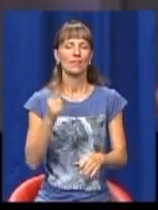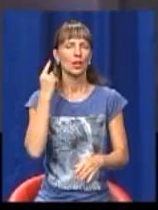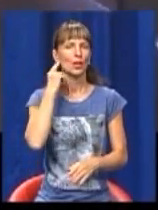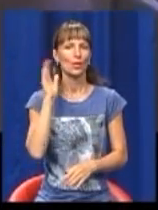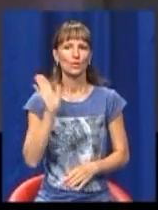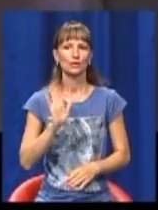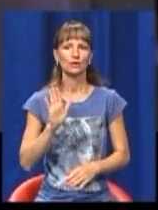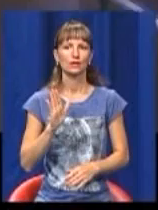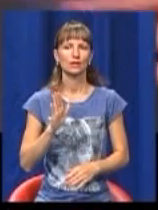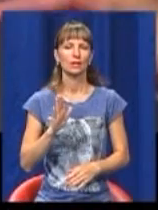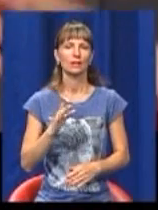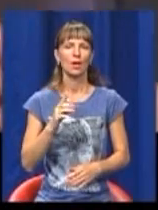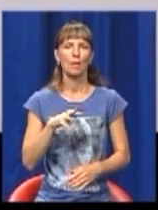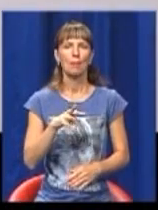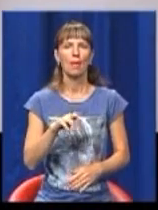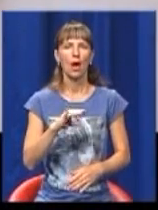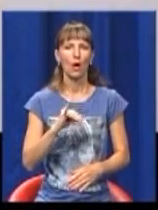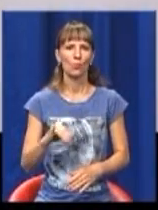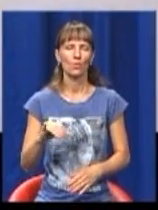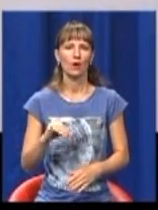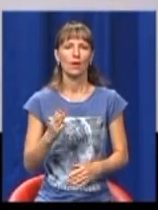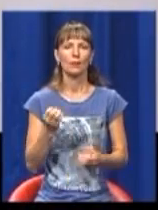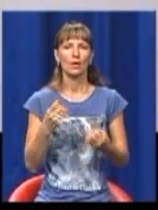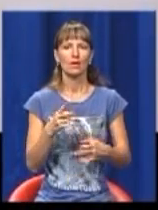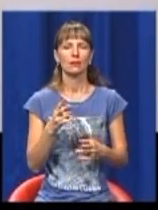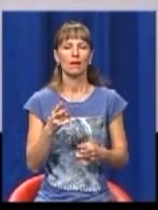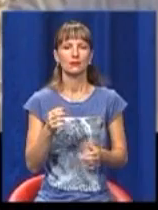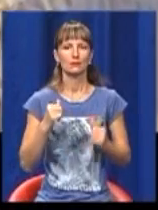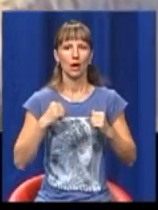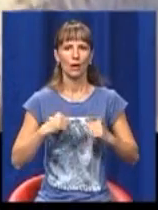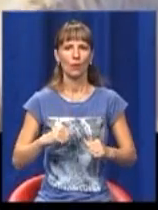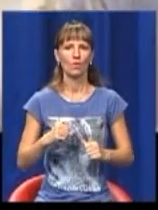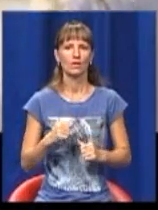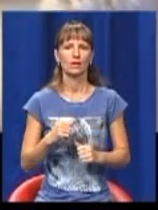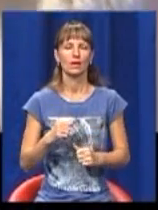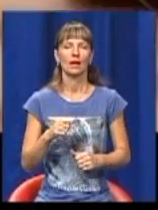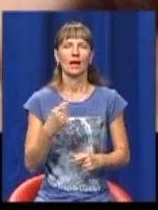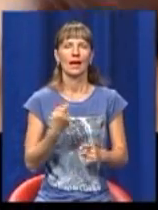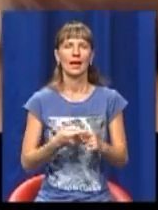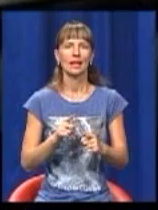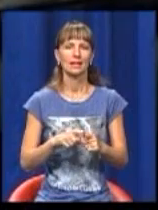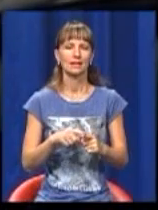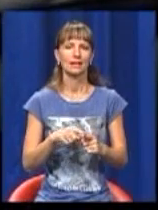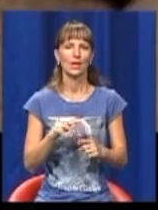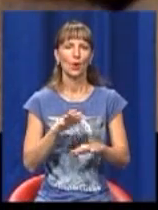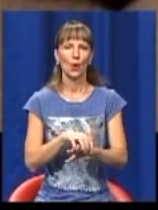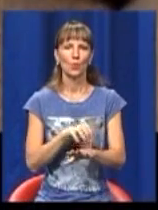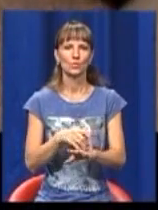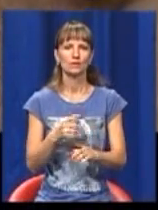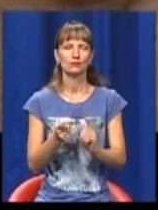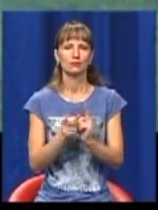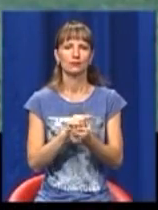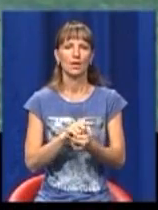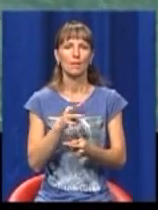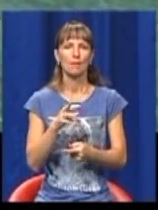почуєте наполегливі няв, і не тільки тому, що вона делікатна й ненав'язлива. Ці благородні істоти замість звичного нам